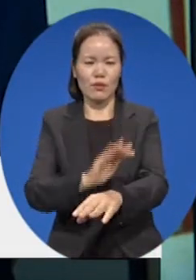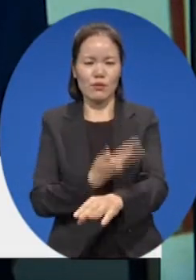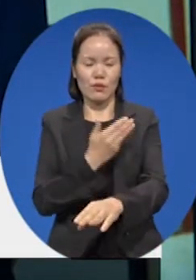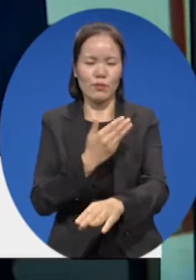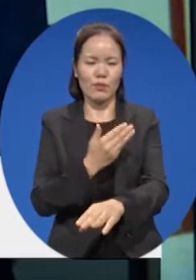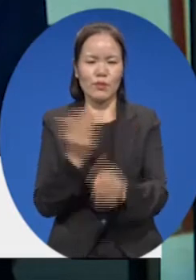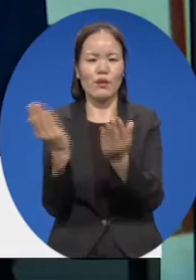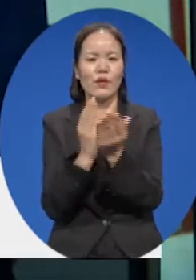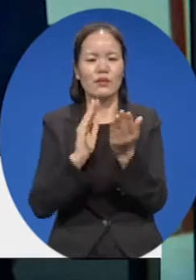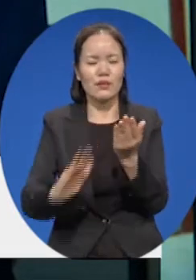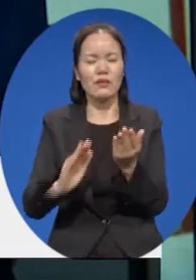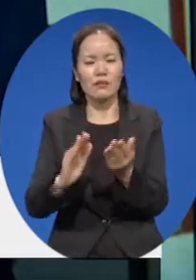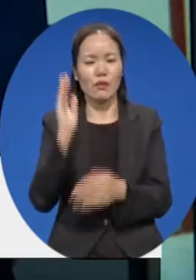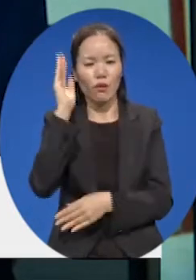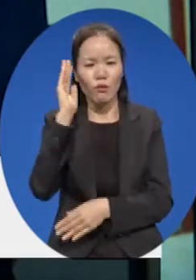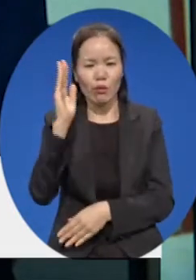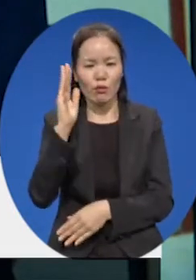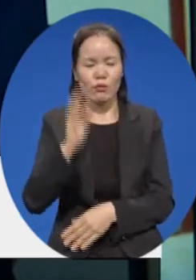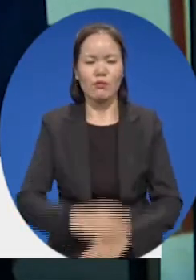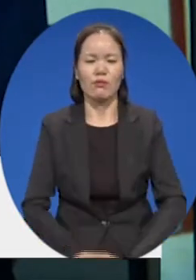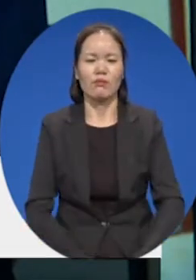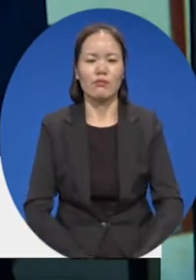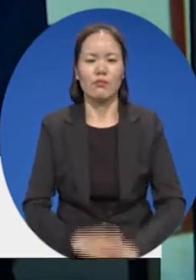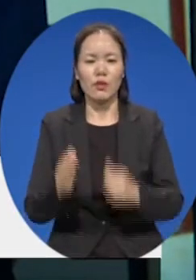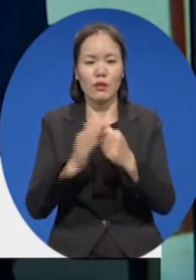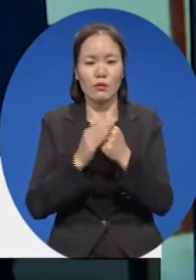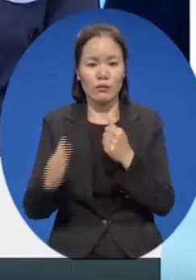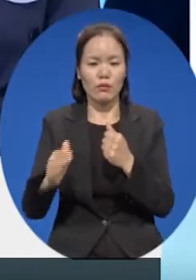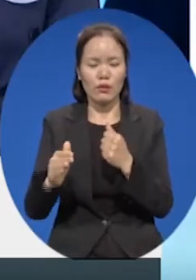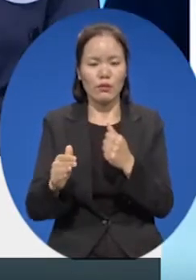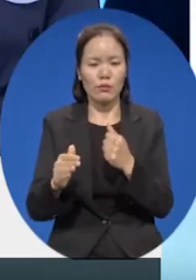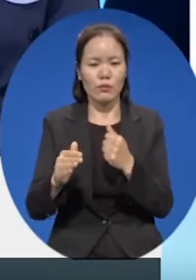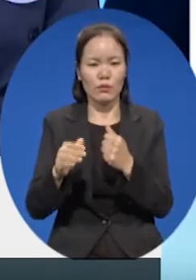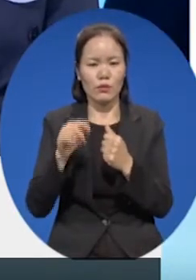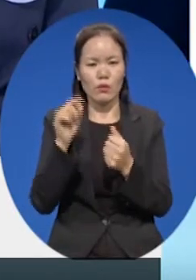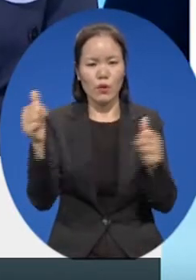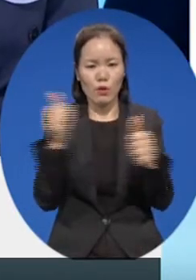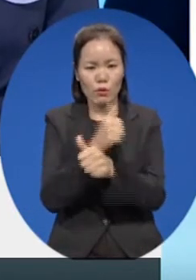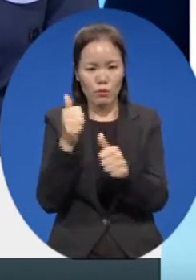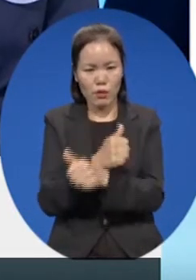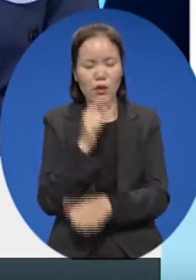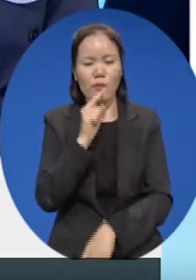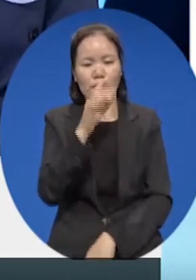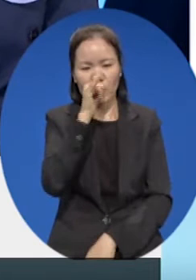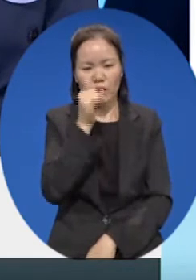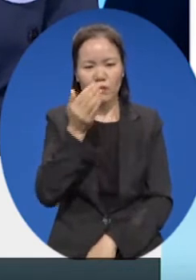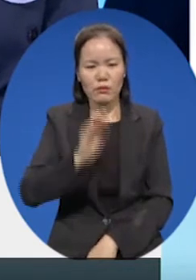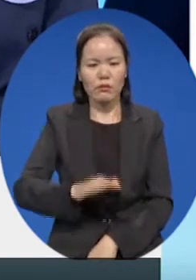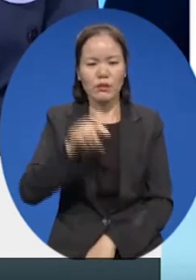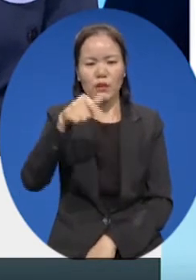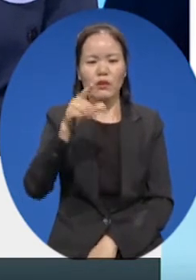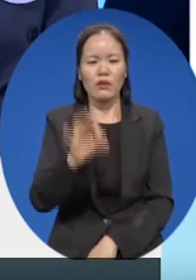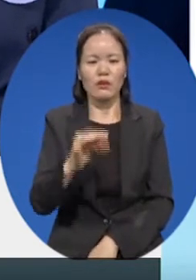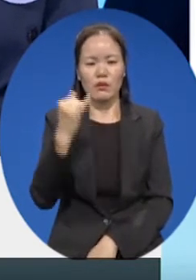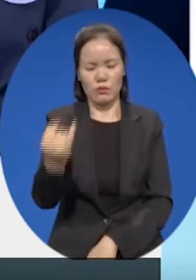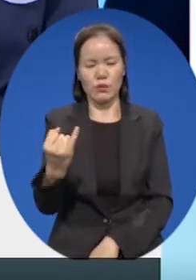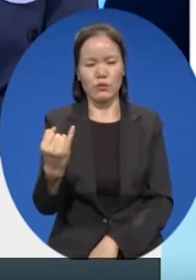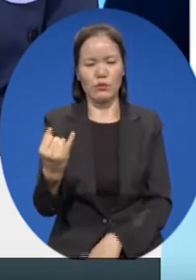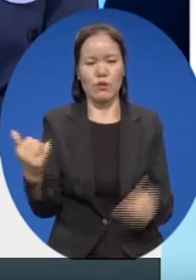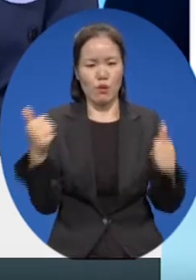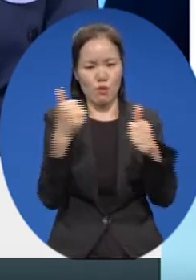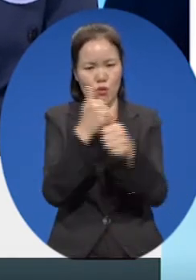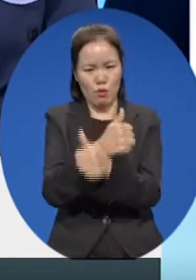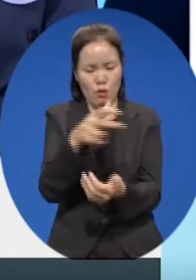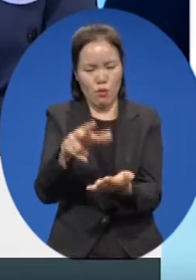언급을 하셨어요. 그래서 저는 이게 이제 개강 얘기가 나오고 있는데 어떤 강경화 장관의 거취 문제로까지 연결이